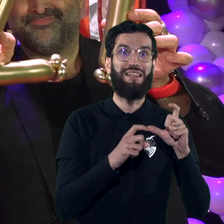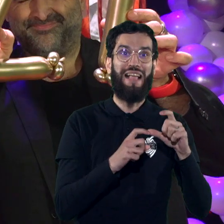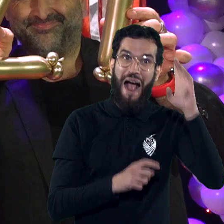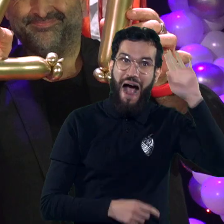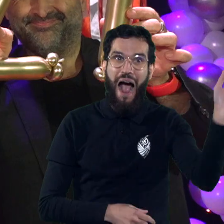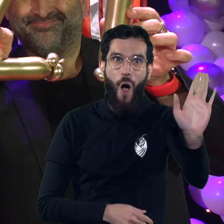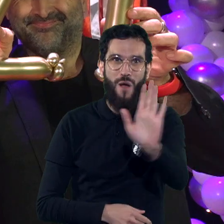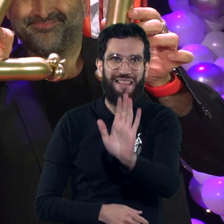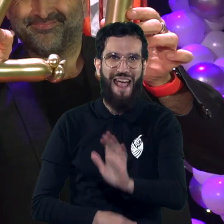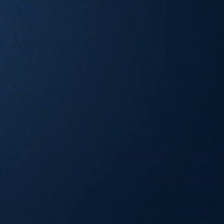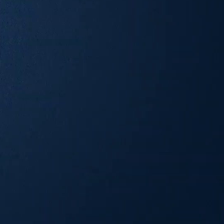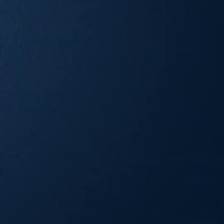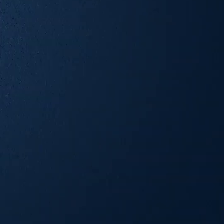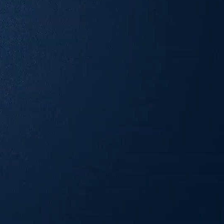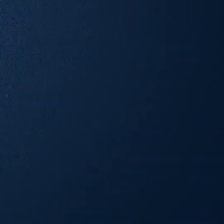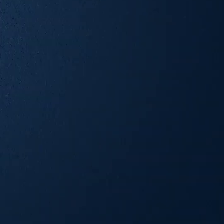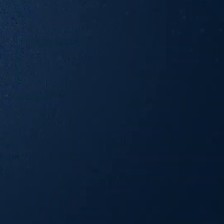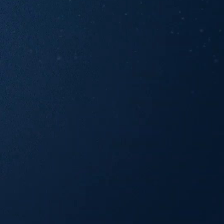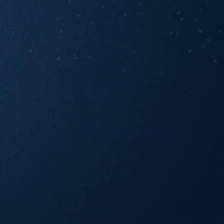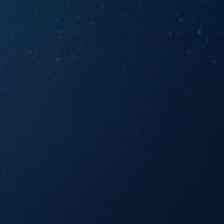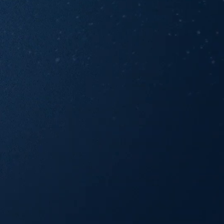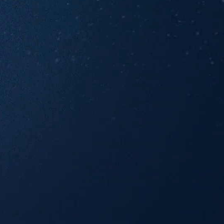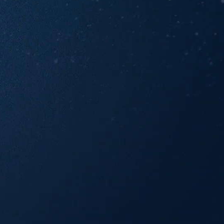Majte sa pekne. Ahoj.